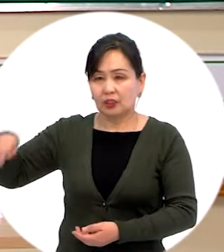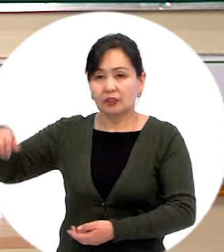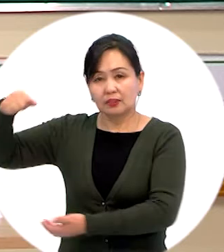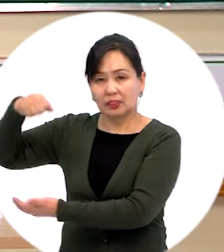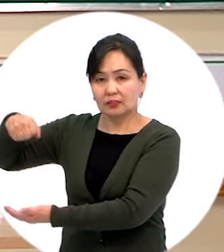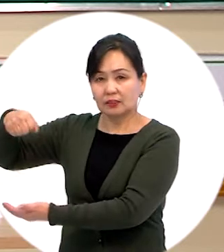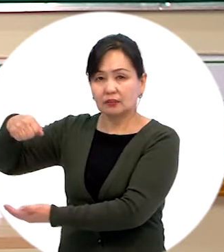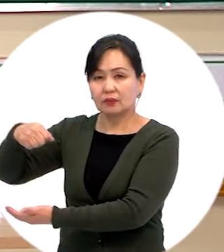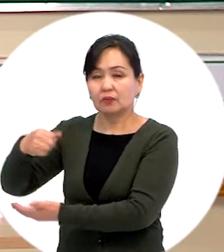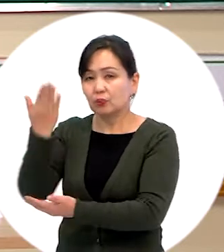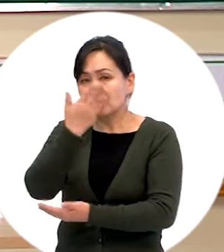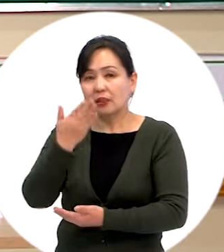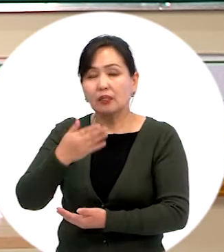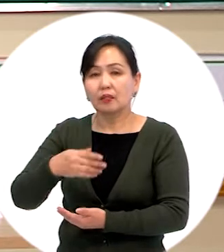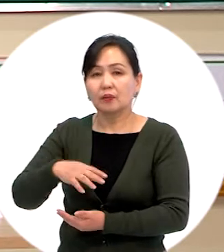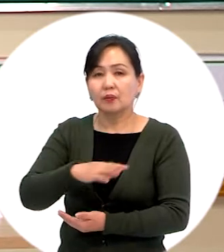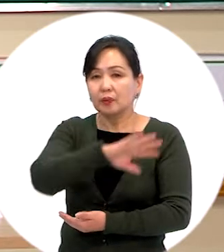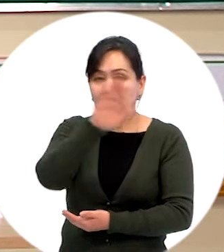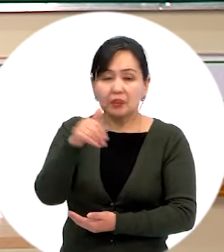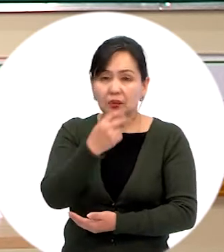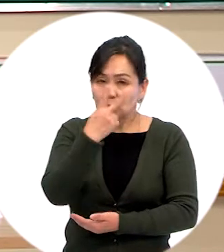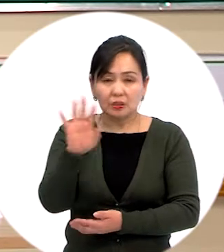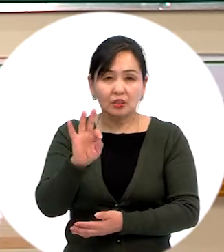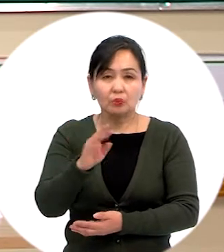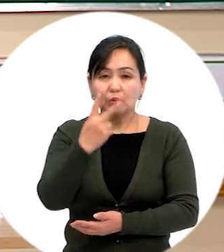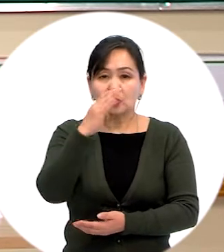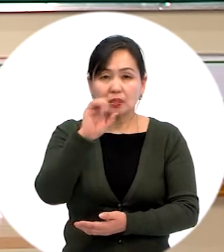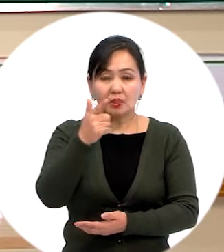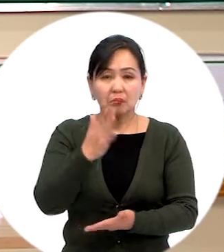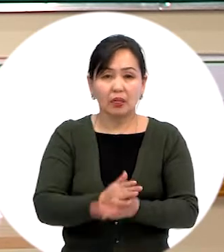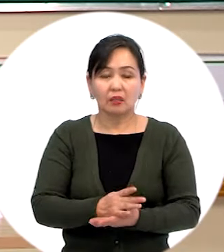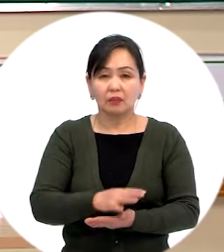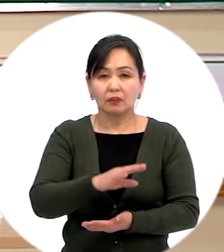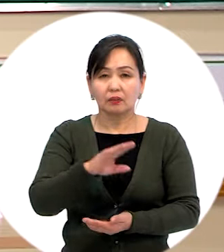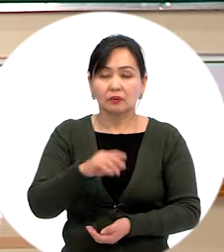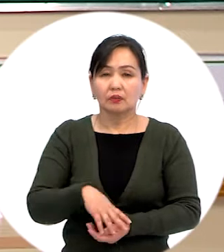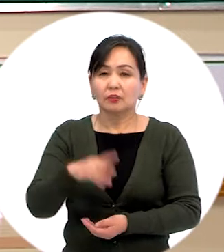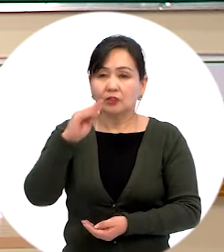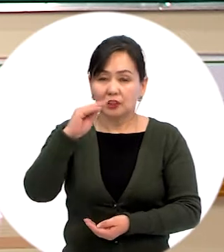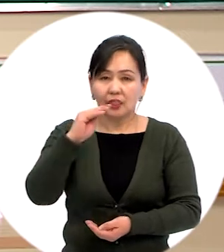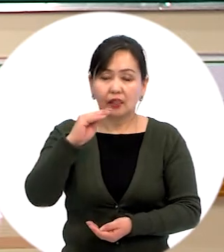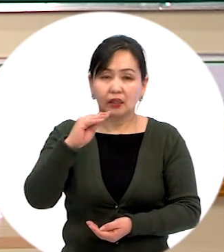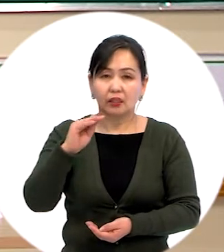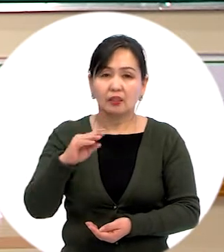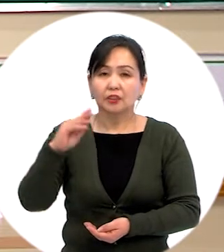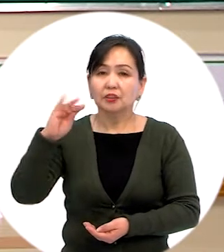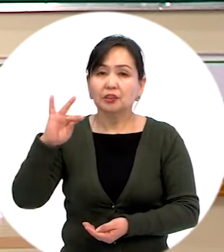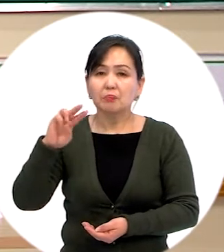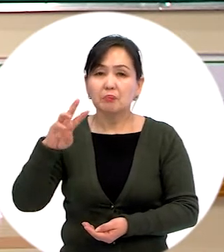Дараагийн сагсыг уншаарай. За, бид хэдий үзээгүй үсэг байгаа. Гэхдээ та нар маань Ж